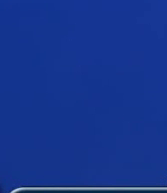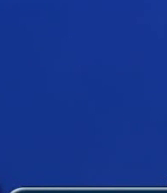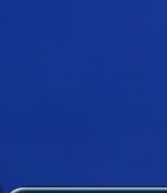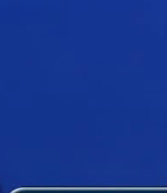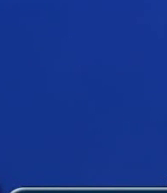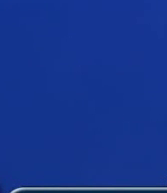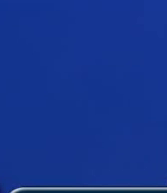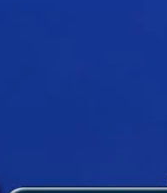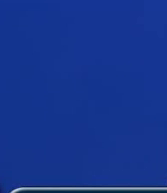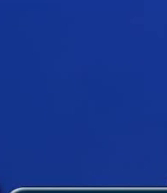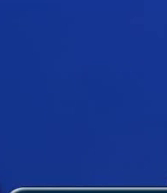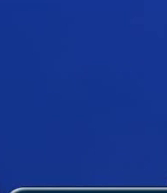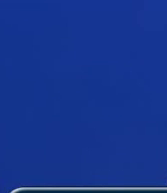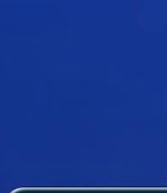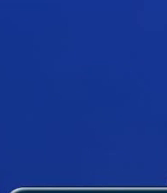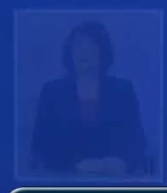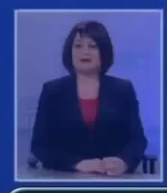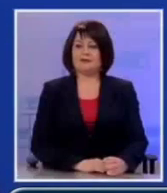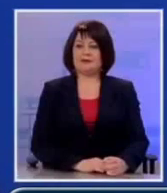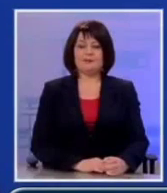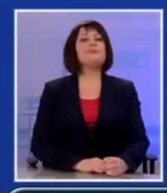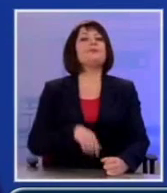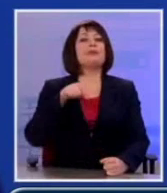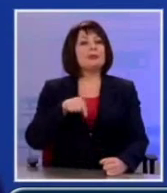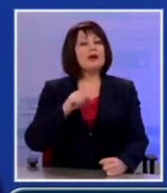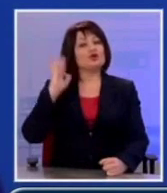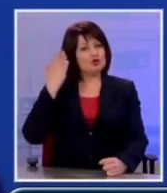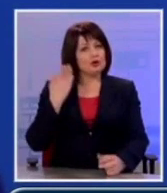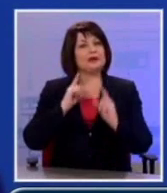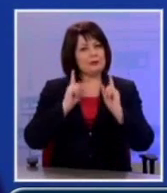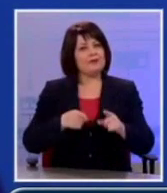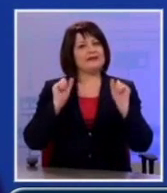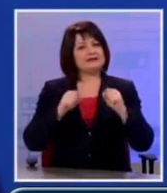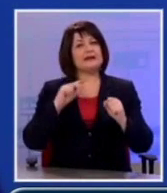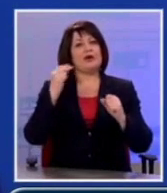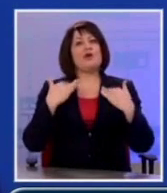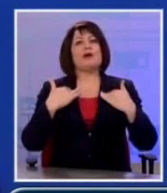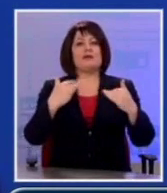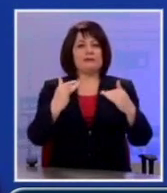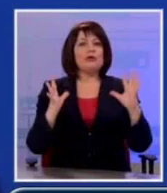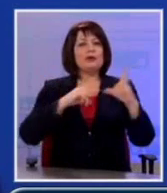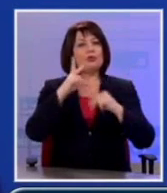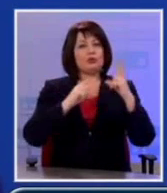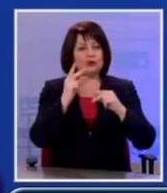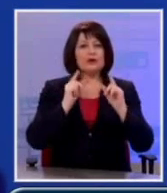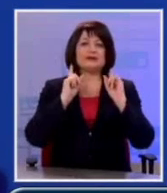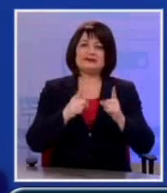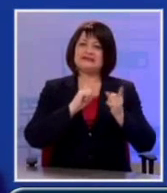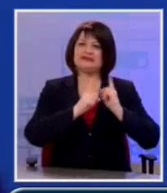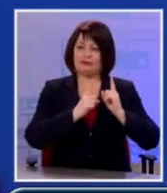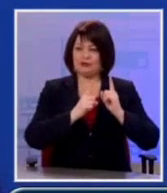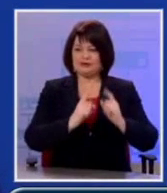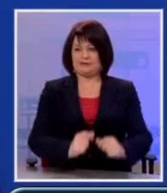τις θυελλώδεις εκείνες συνεδριάσεις, σύσσωμη η Βουλή από όλες τις